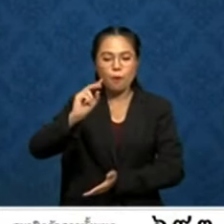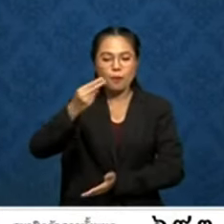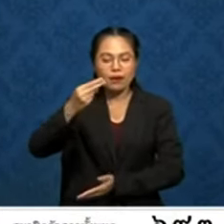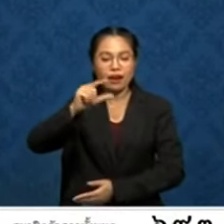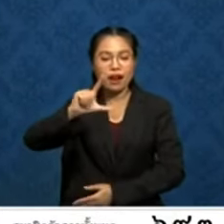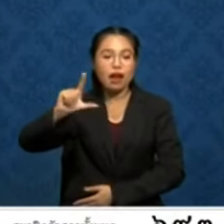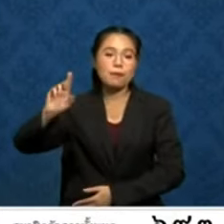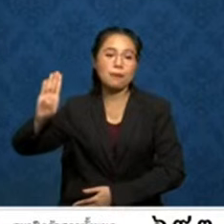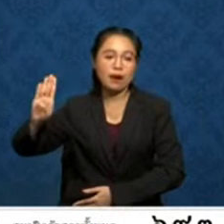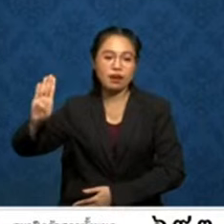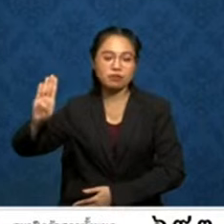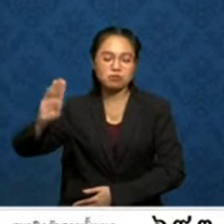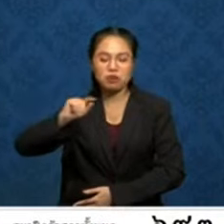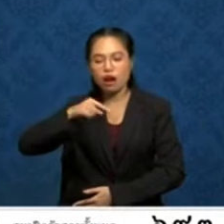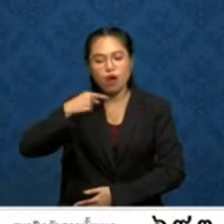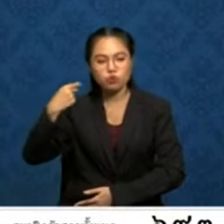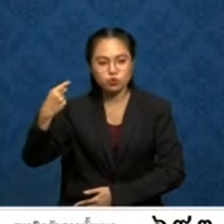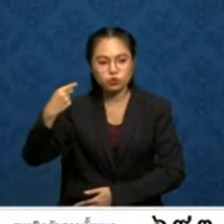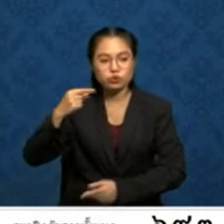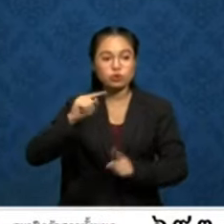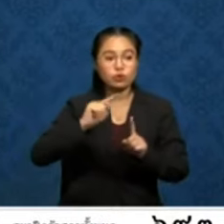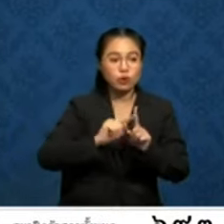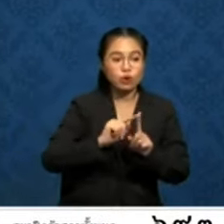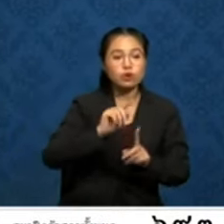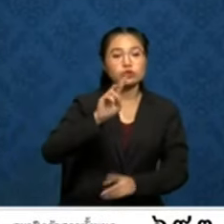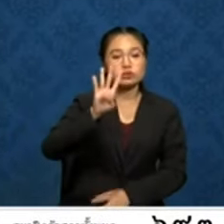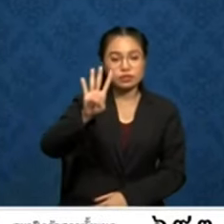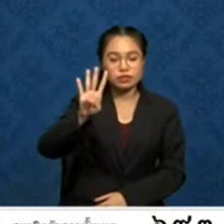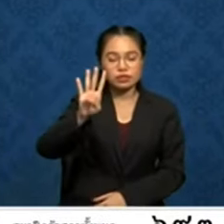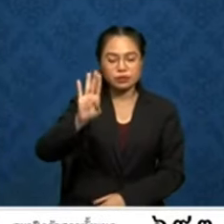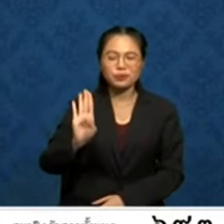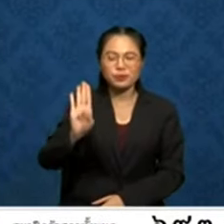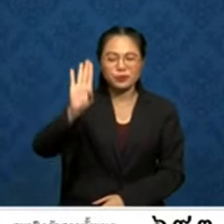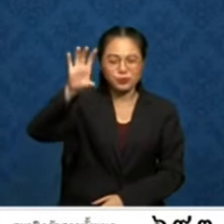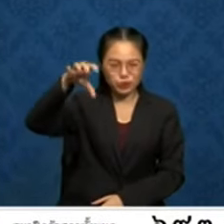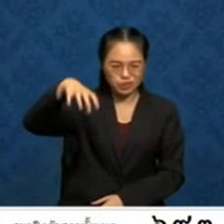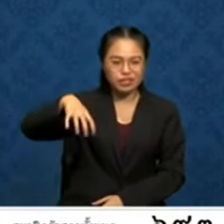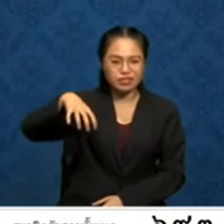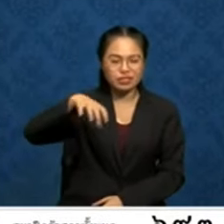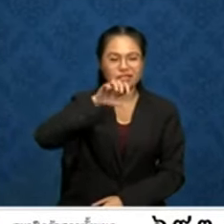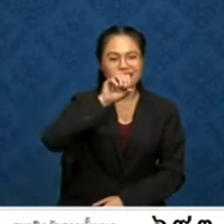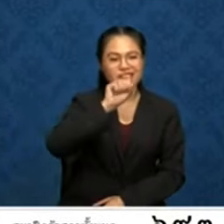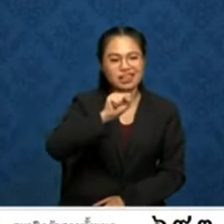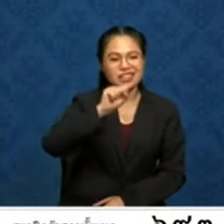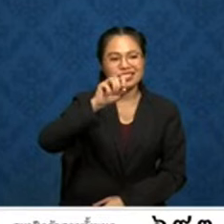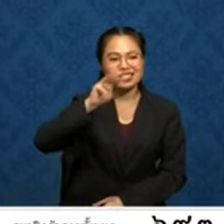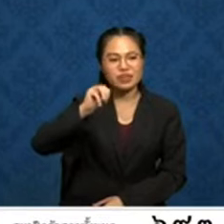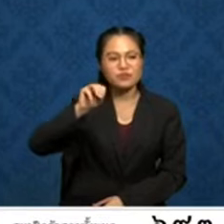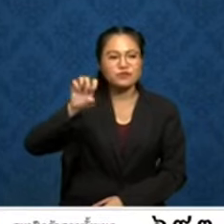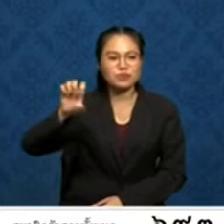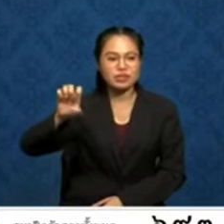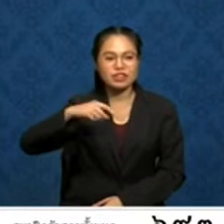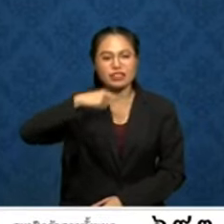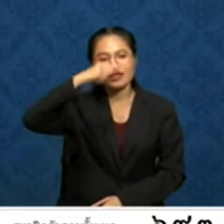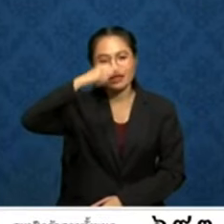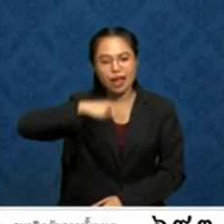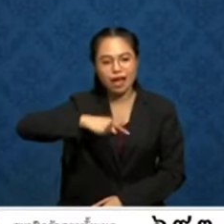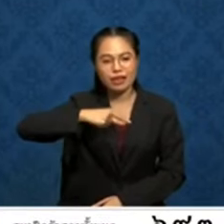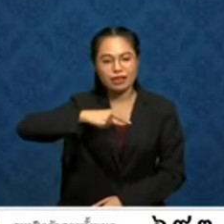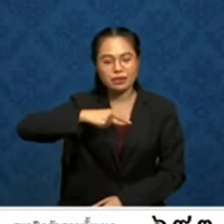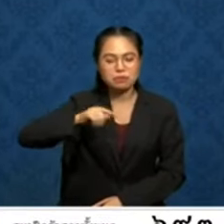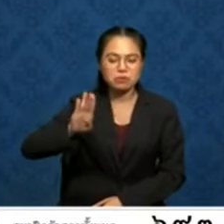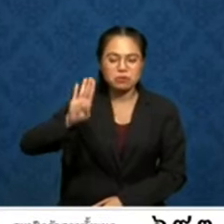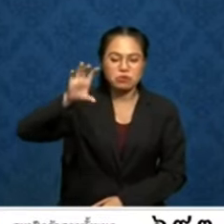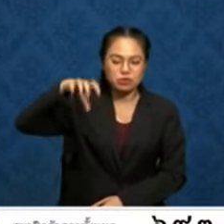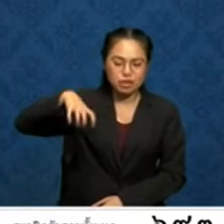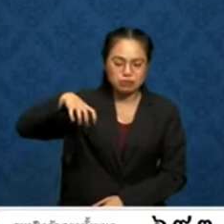ประการที่4ผู้ประกอบการวิสาหกิจขนาดกลางและขนาดย่อม SME ซึ่งรอง